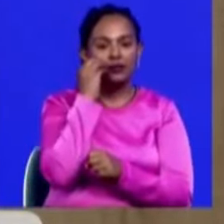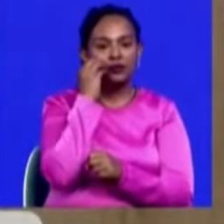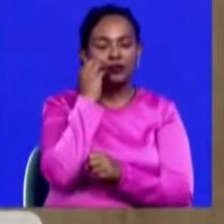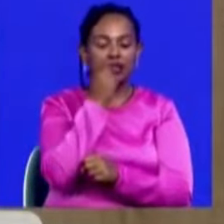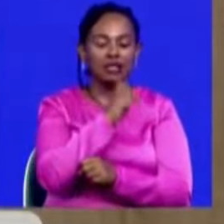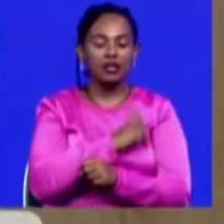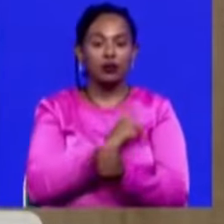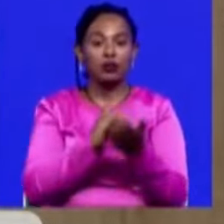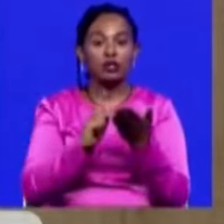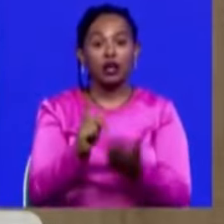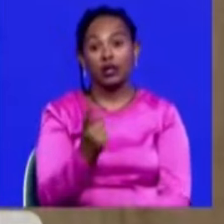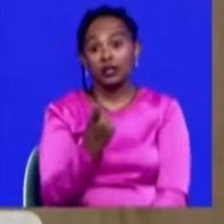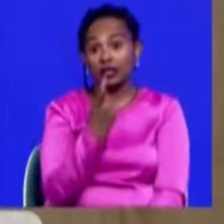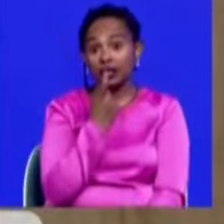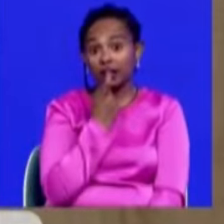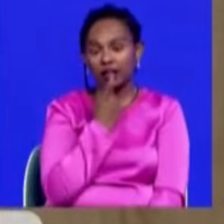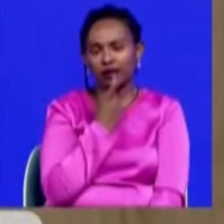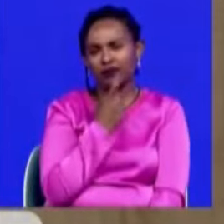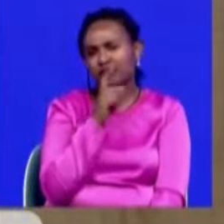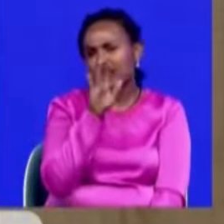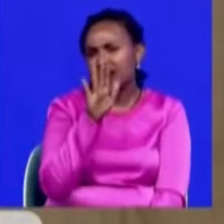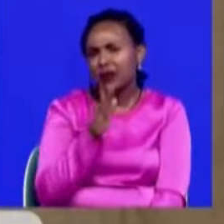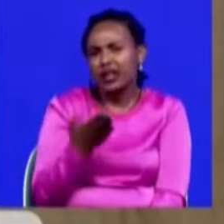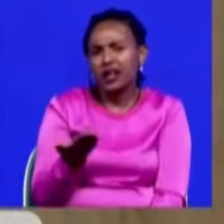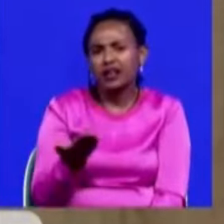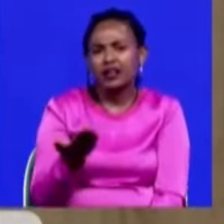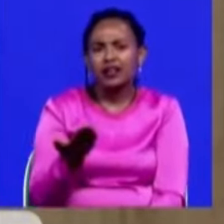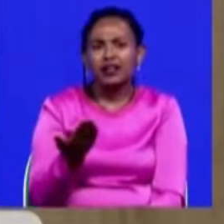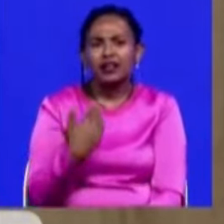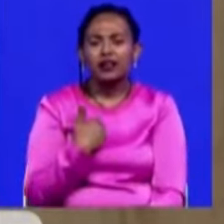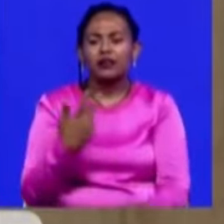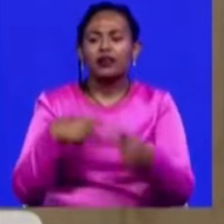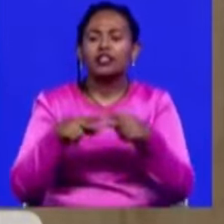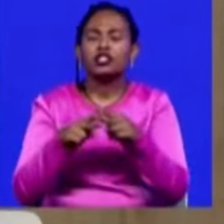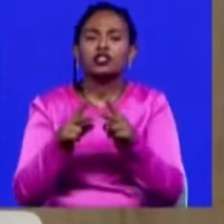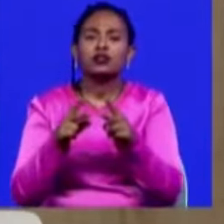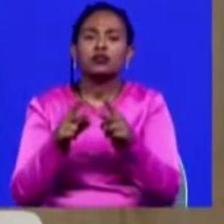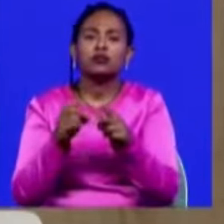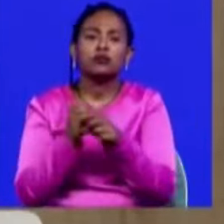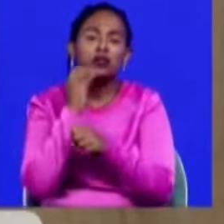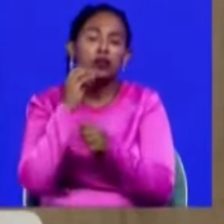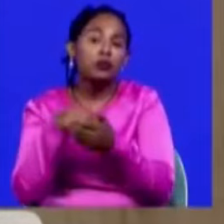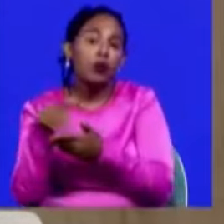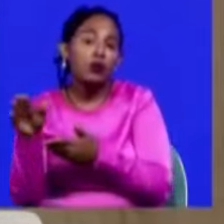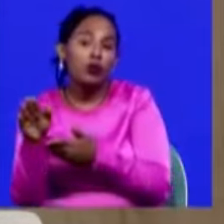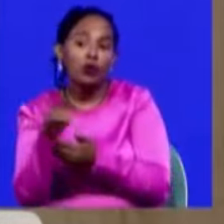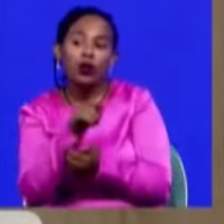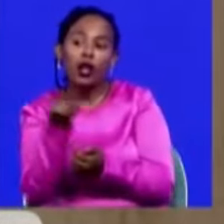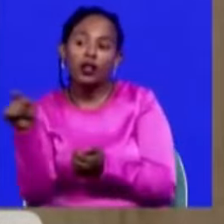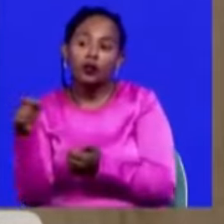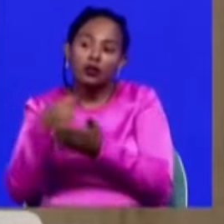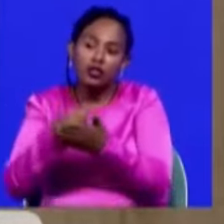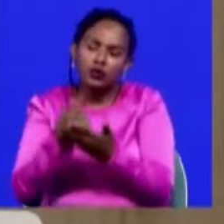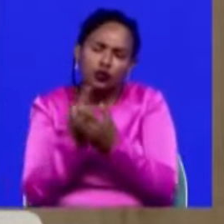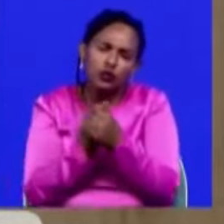የደሞዝ ጥያቄ ነኝ ሲጠይቀኝ በጣም ይገርመኛል። ምክንያቱም ፌዴሬሽን ምክር ቤት ባወጣው ቀመር እናንተ በምታጠቁት በጀት ብቻ